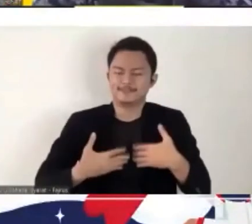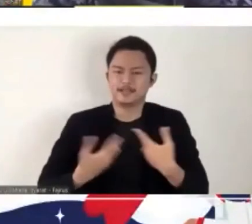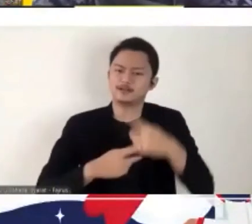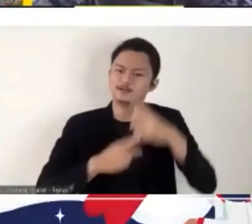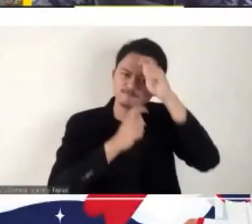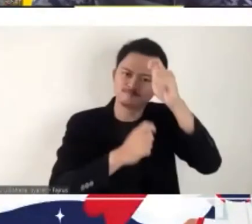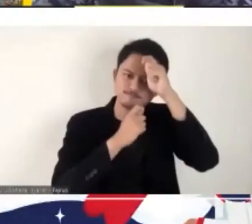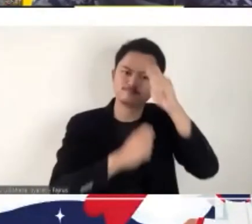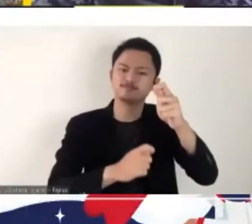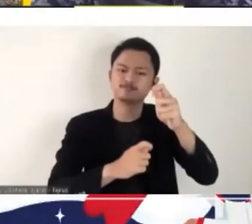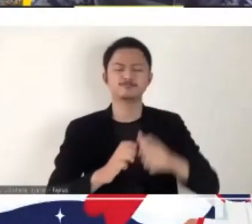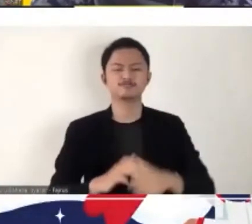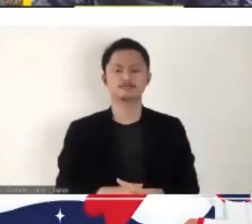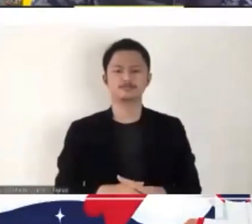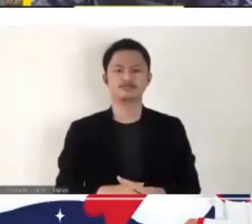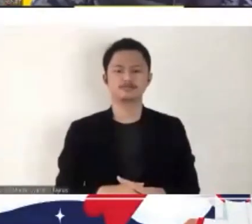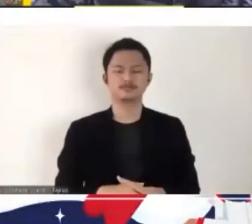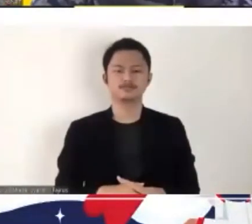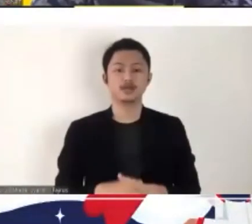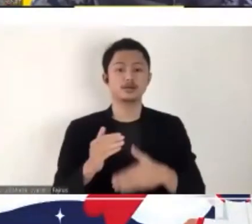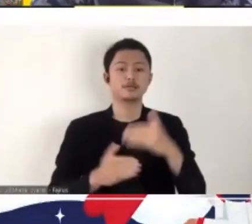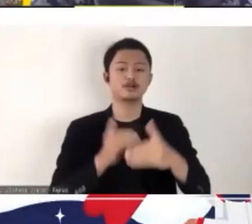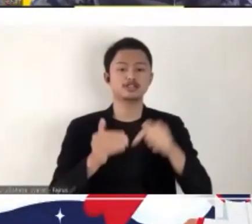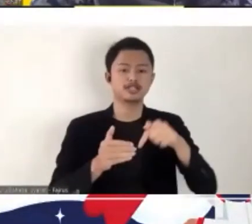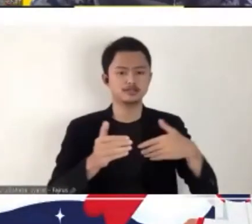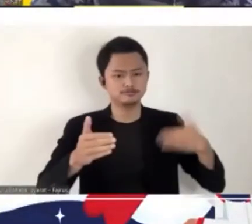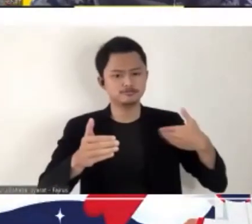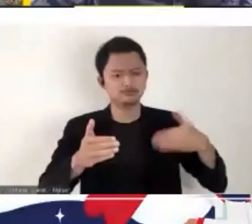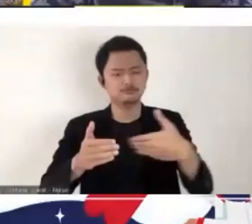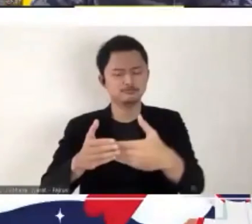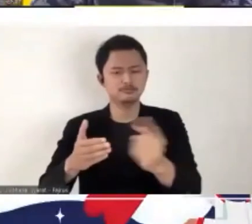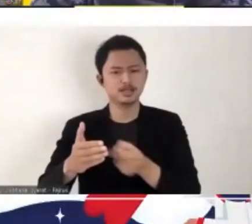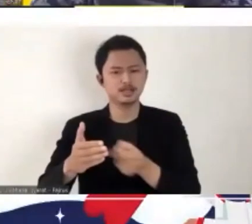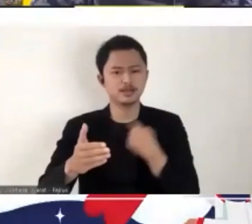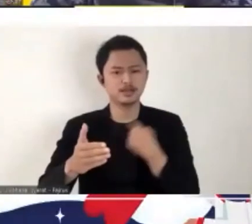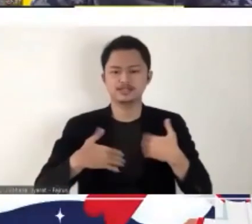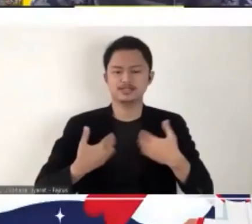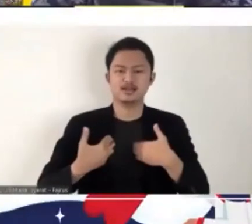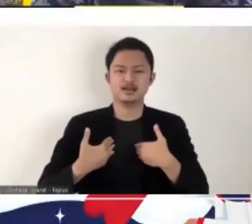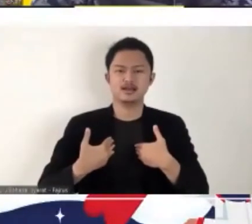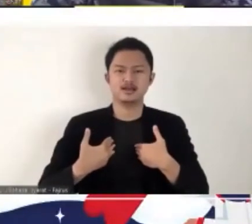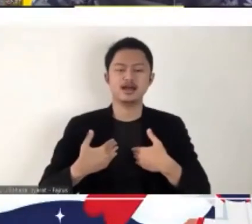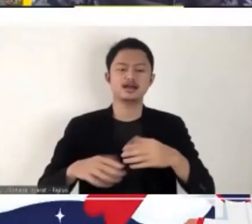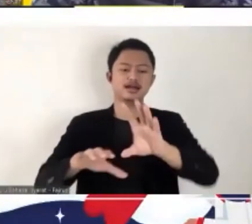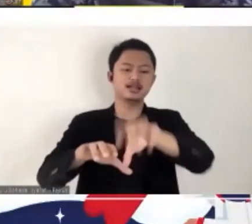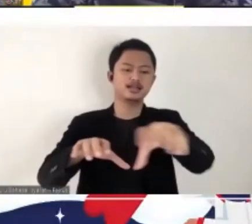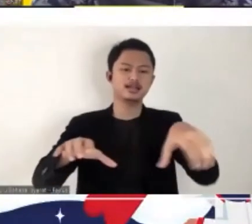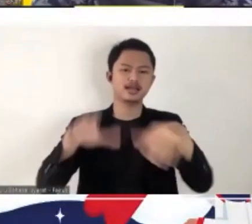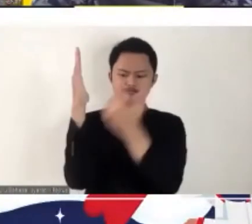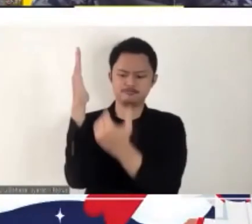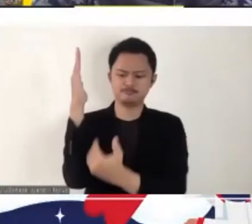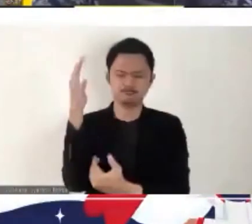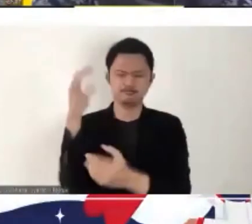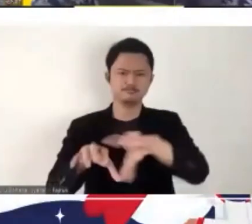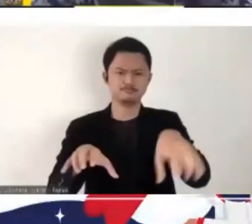apabila memang sudah ada selama ini yang proses ini yang berjalan dan kendala mengenai payung hukum di daerah khususnya di daerah itu